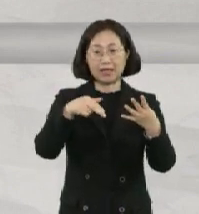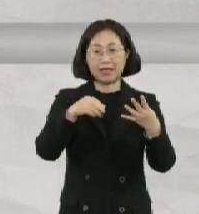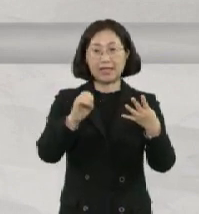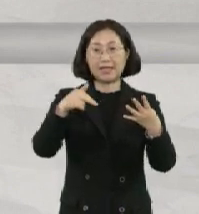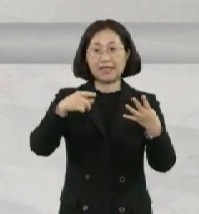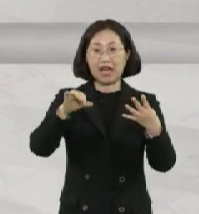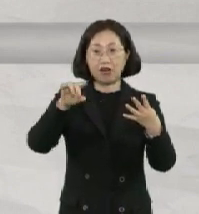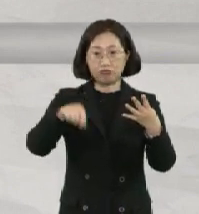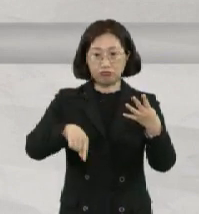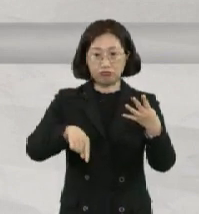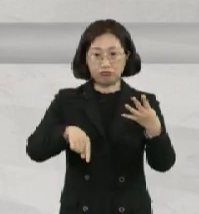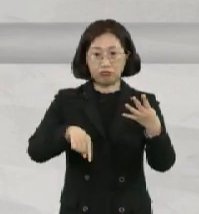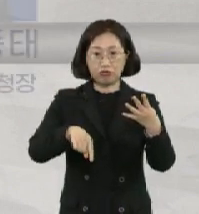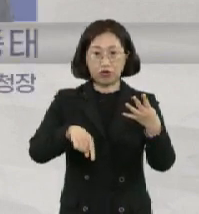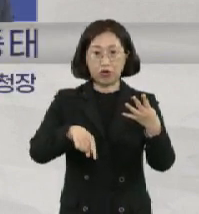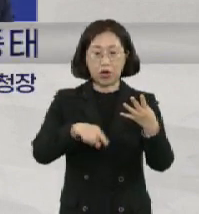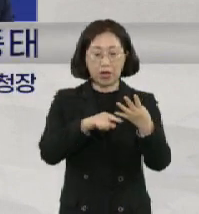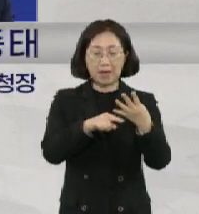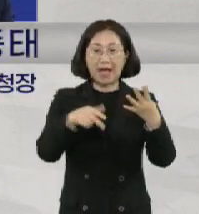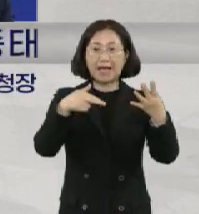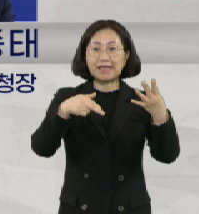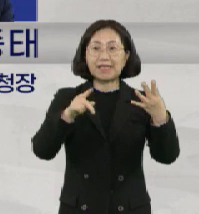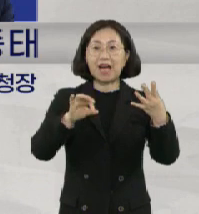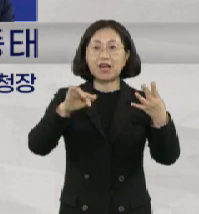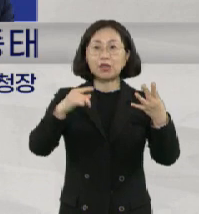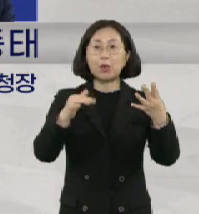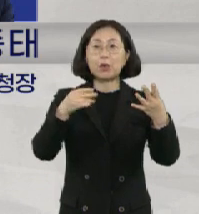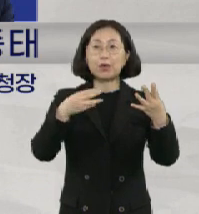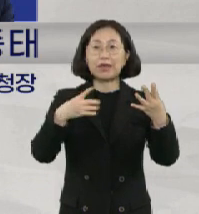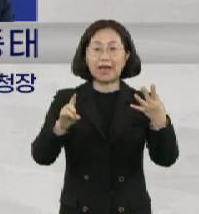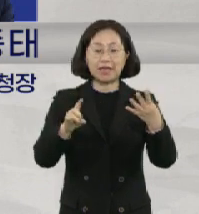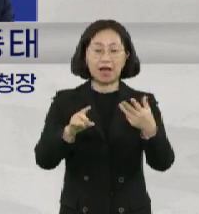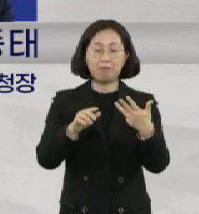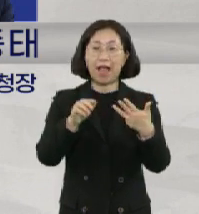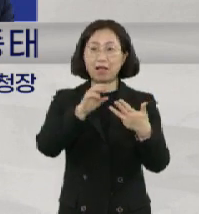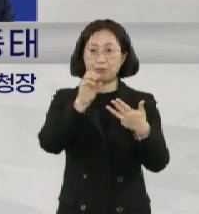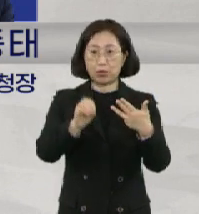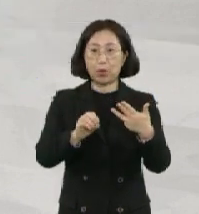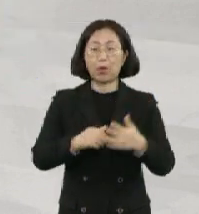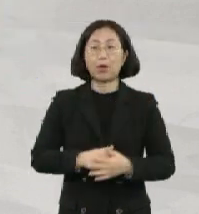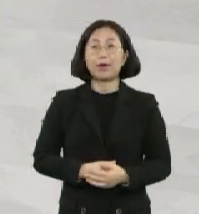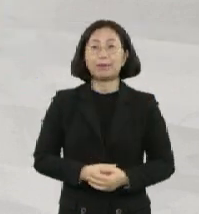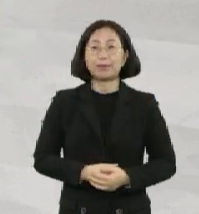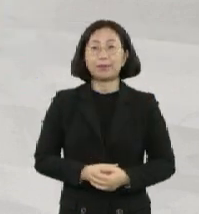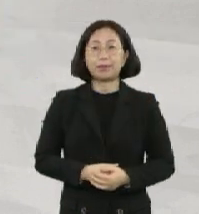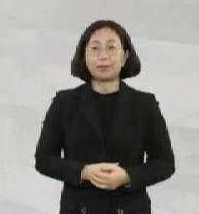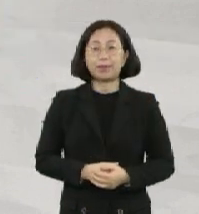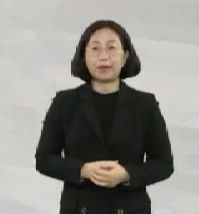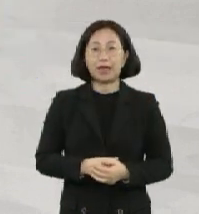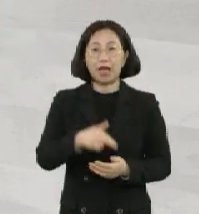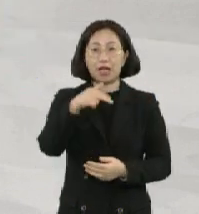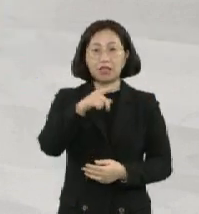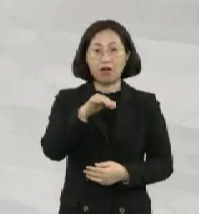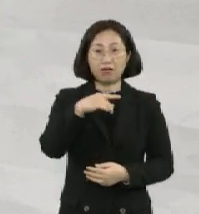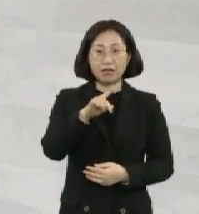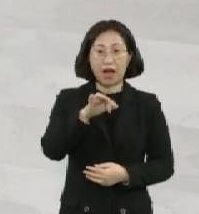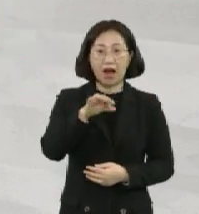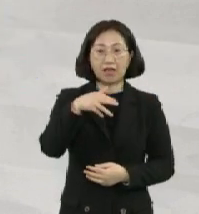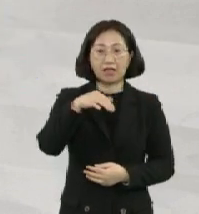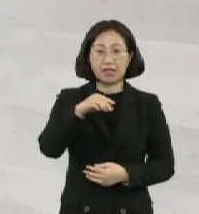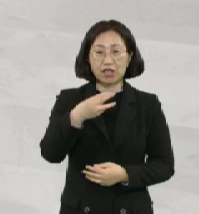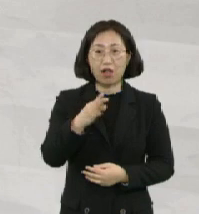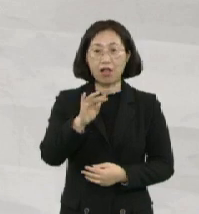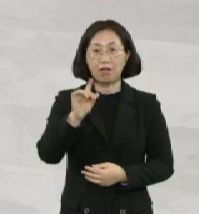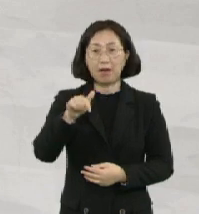국회의원들이 얻고 민주당 장 종 태 전서 구청장은 8% 로 나타났습니다 이밖에 정상철 박용갑